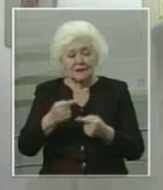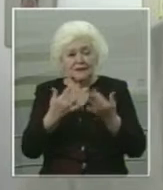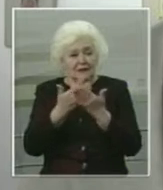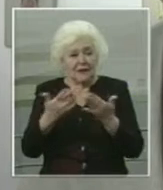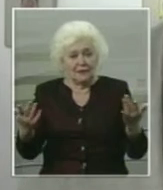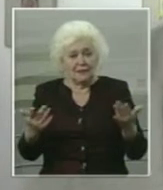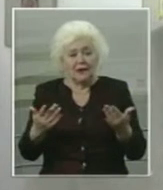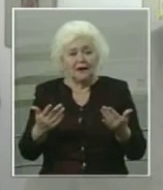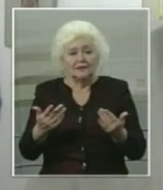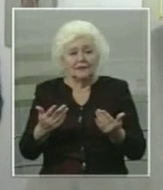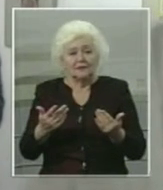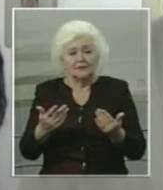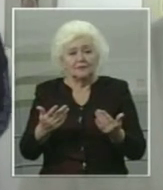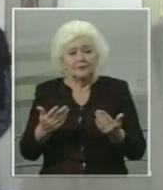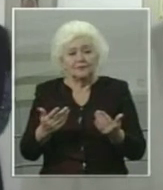елементи,